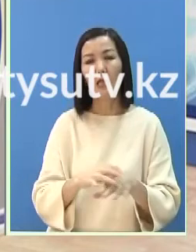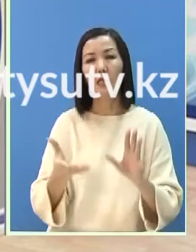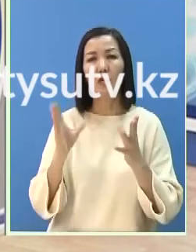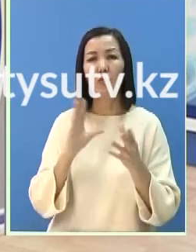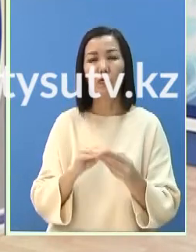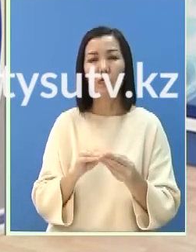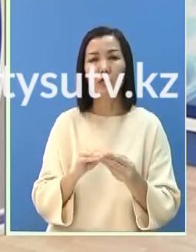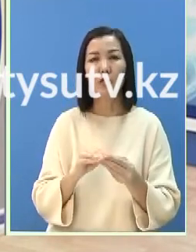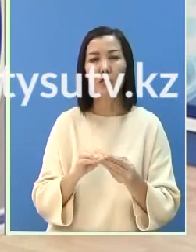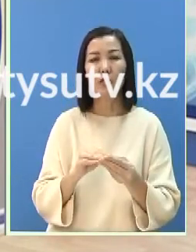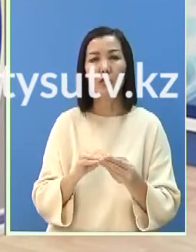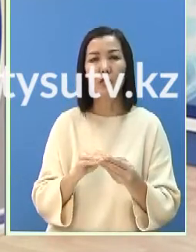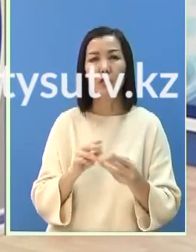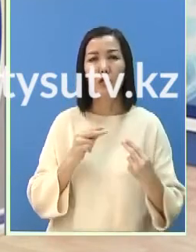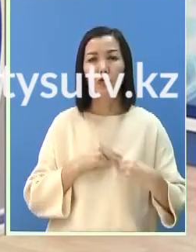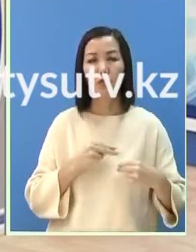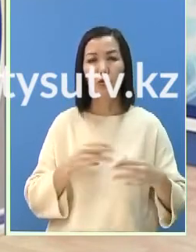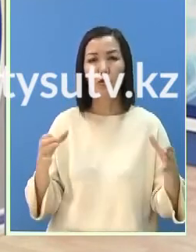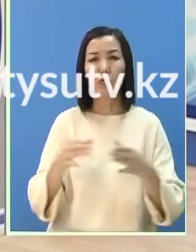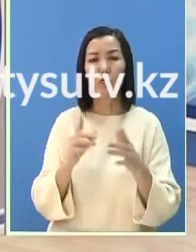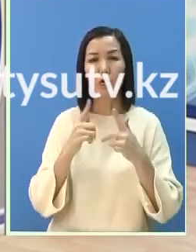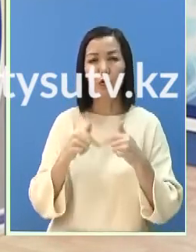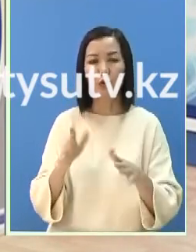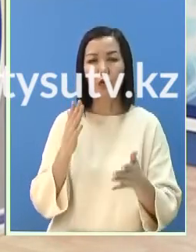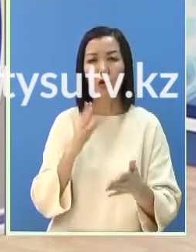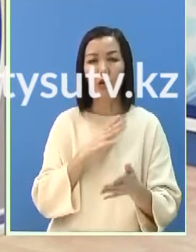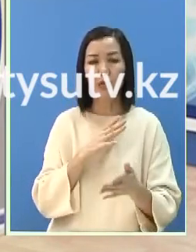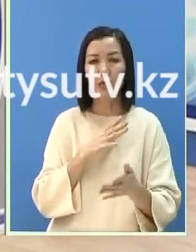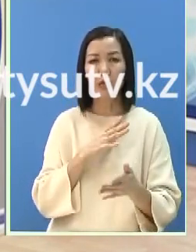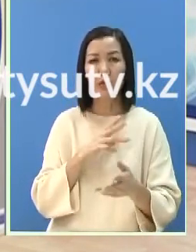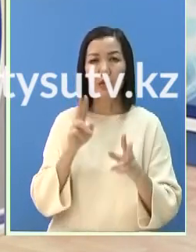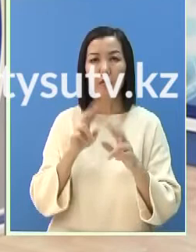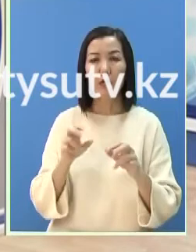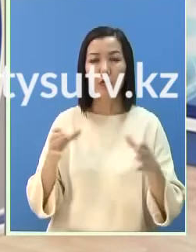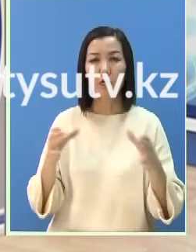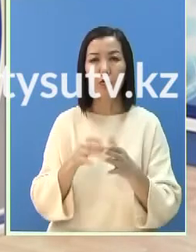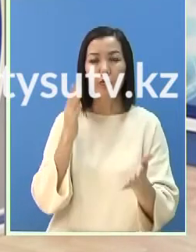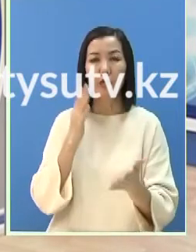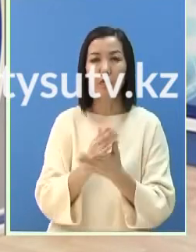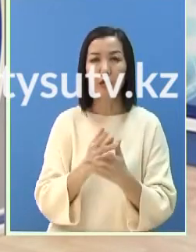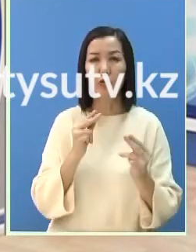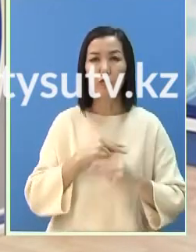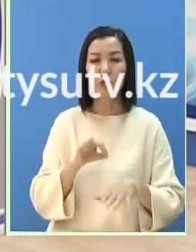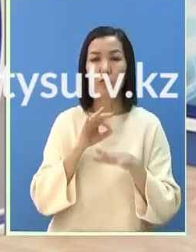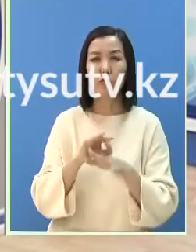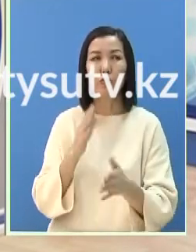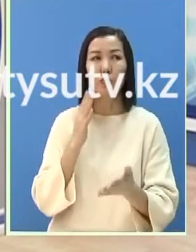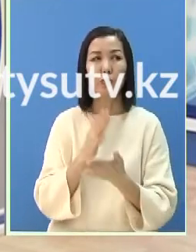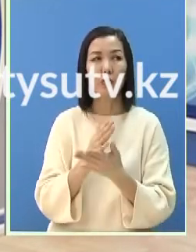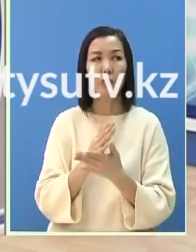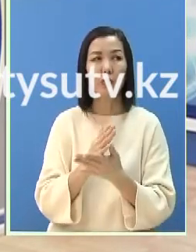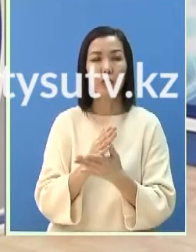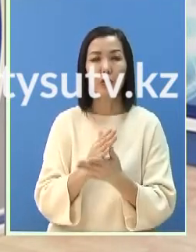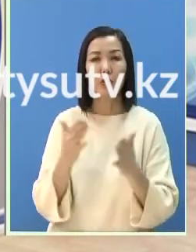жұмыс тобы құрылған. Алматы облысында мониторинг топтар бар. Олар өздерінің жұмысын жүргізіп тұрады. Және де жаңағы